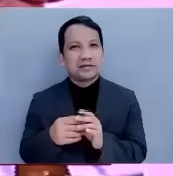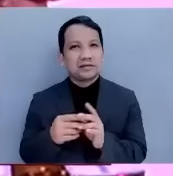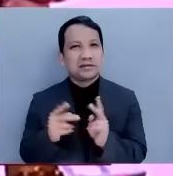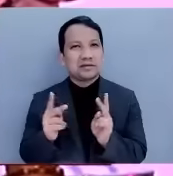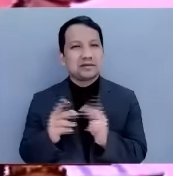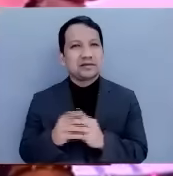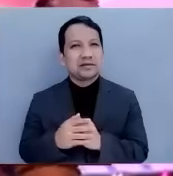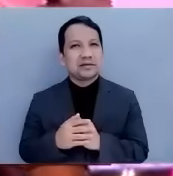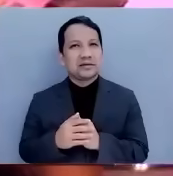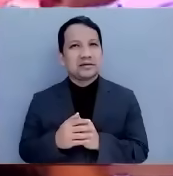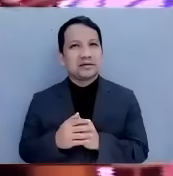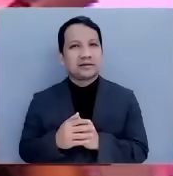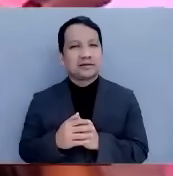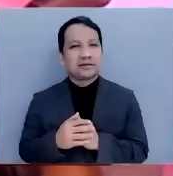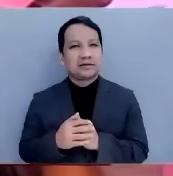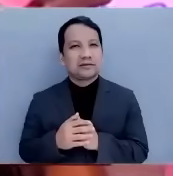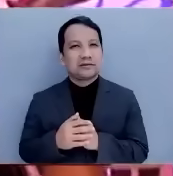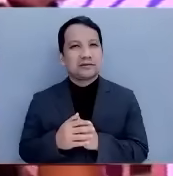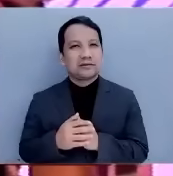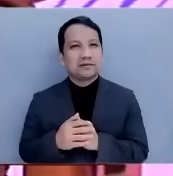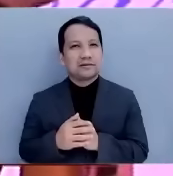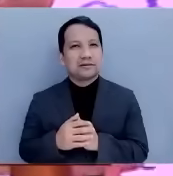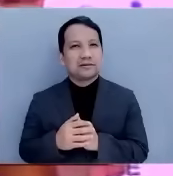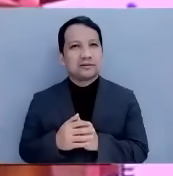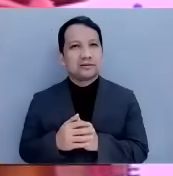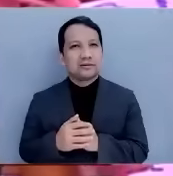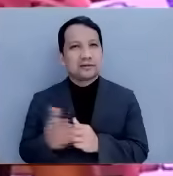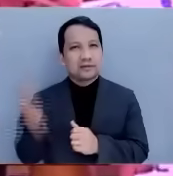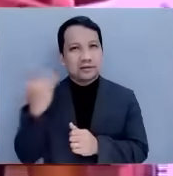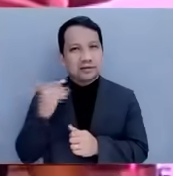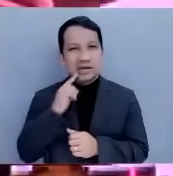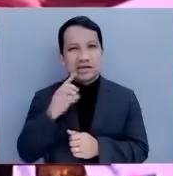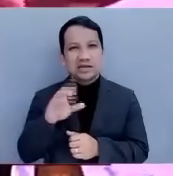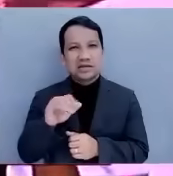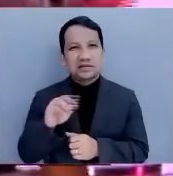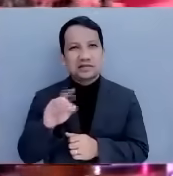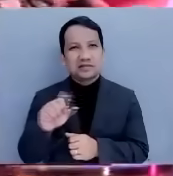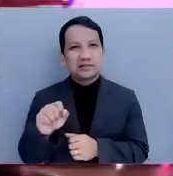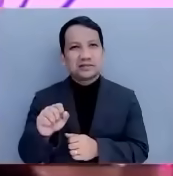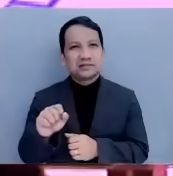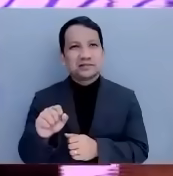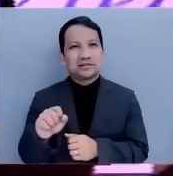Miss Sharon Concepcion ng araw to. Sharon.